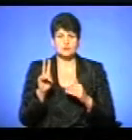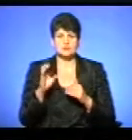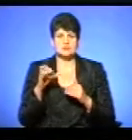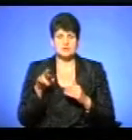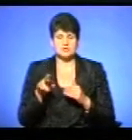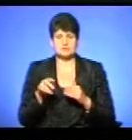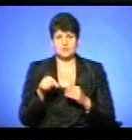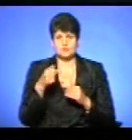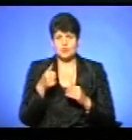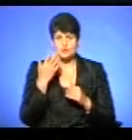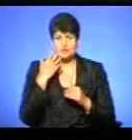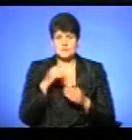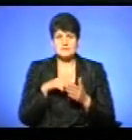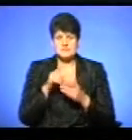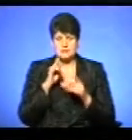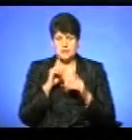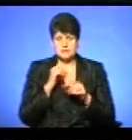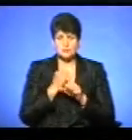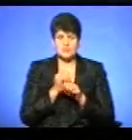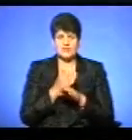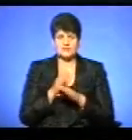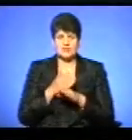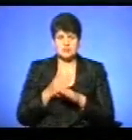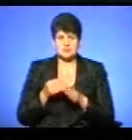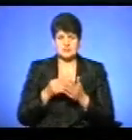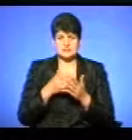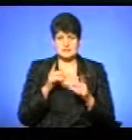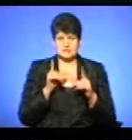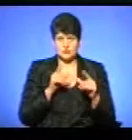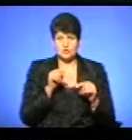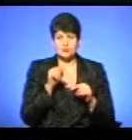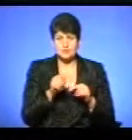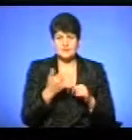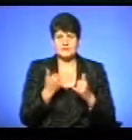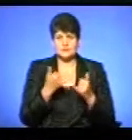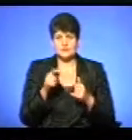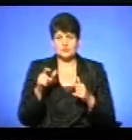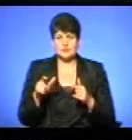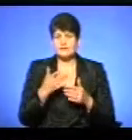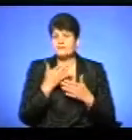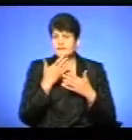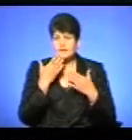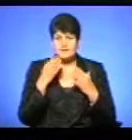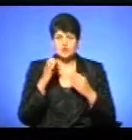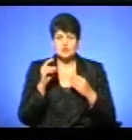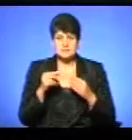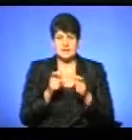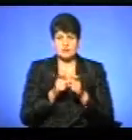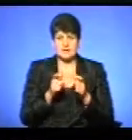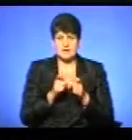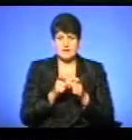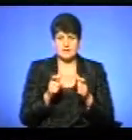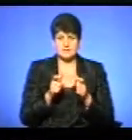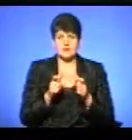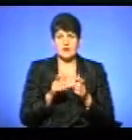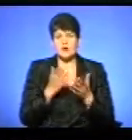цього року, коли міська рада ввела диференційований тариф на проїзд. Тоді для пасажирів, які не виготовили соціальної картки тернополянина чи